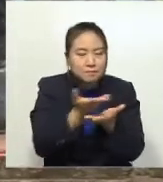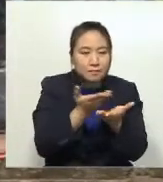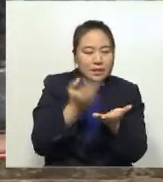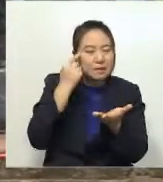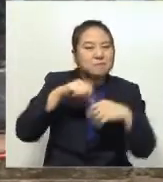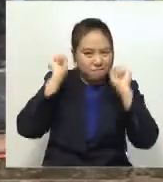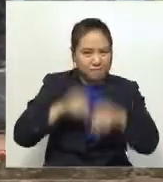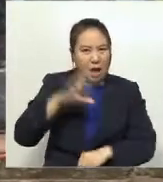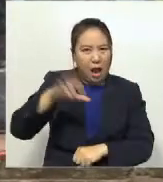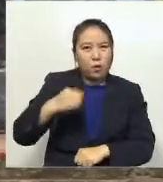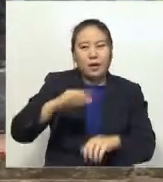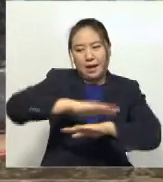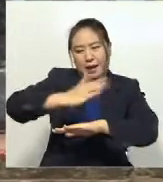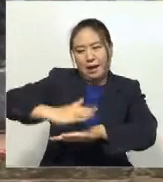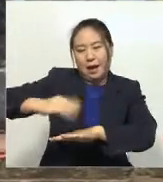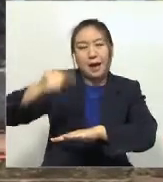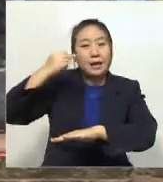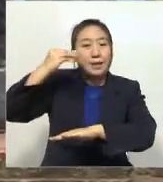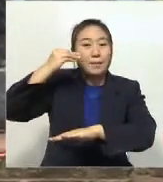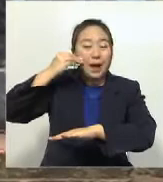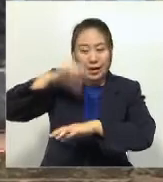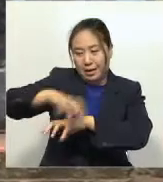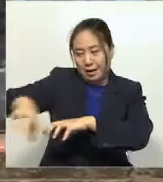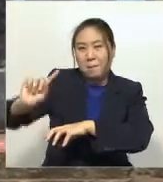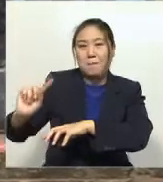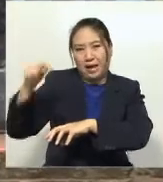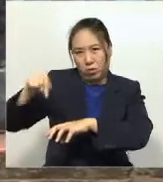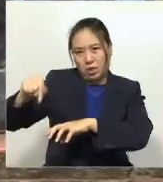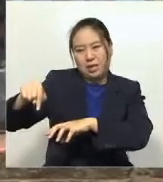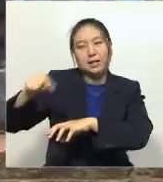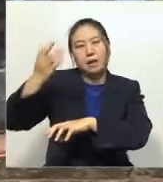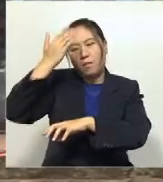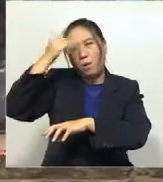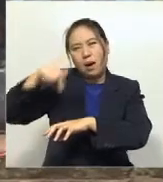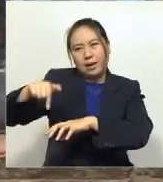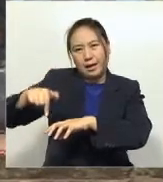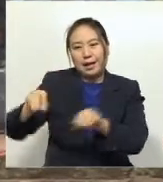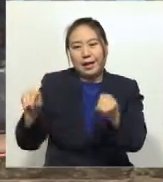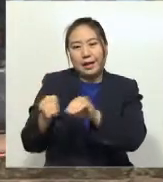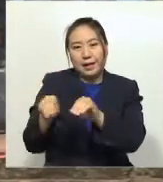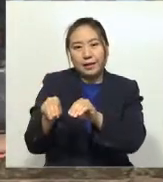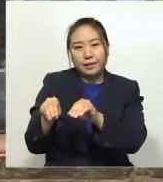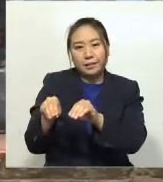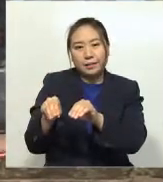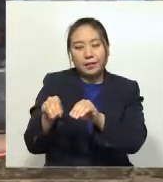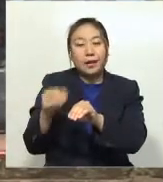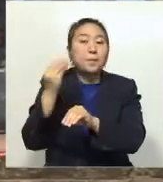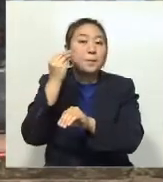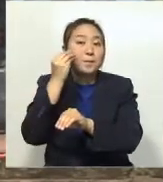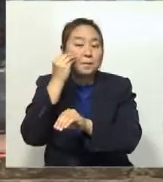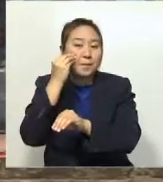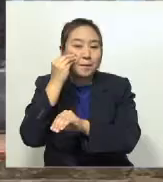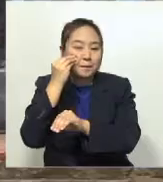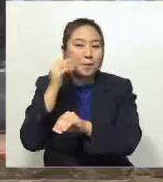นินเขาลุ่มน้ำ345ในการจัดทำหมู่บ้านแห่งใหม่ค่ะซึ่งเนินเขาตรงนี้นะคะก็อยู่ใกล้กับหมู่บ้านบ้านนา